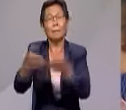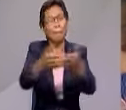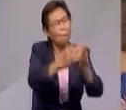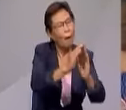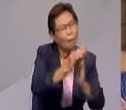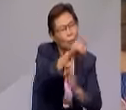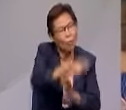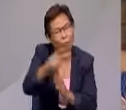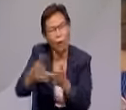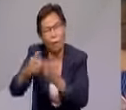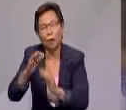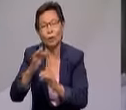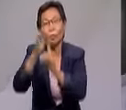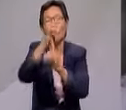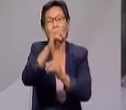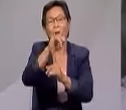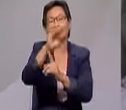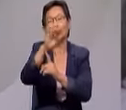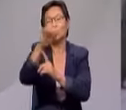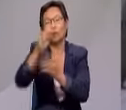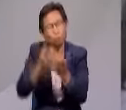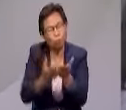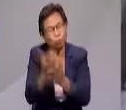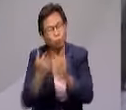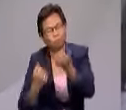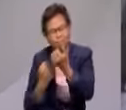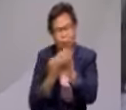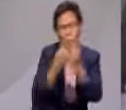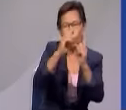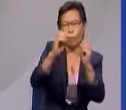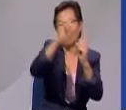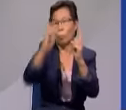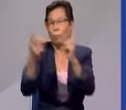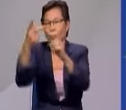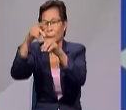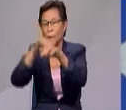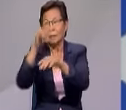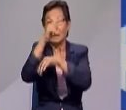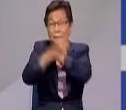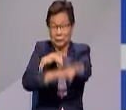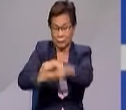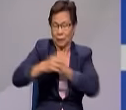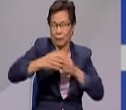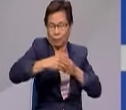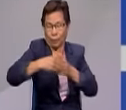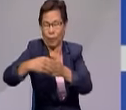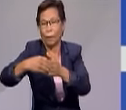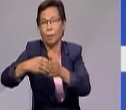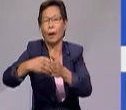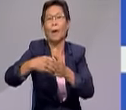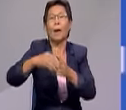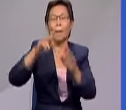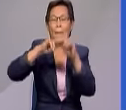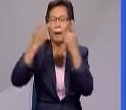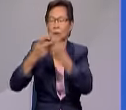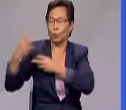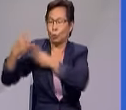rakyat terutama di Kimanis untuk terus memberi sokongan padu kepada kerajaan negeri yang dipimpin Parti Warisan